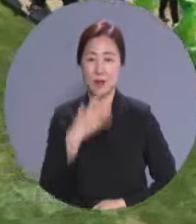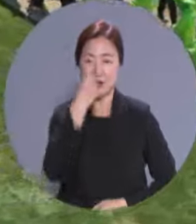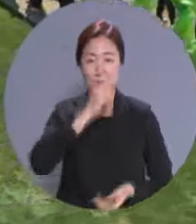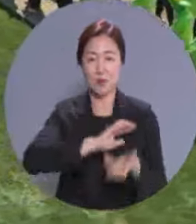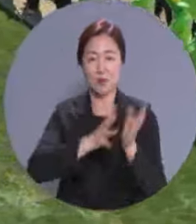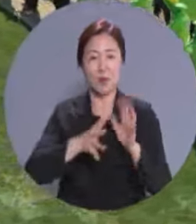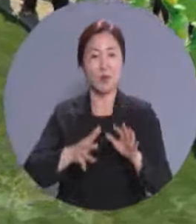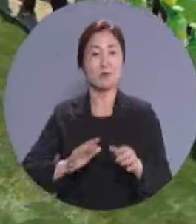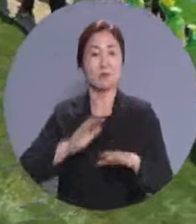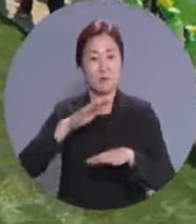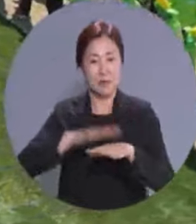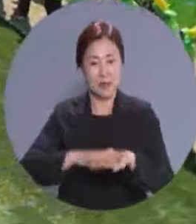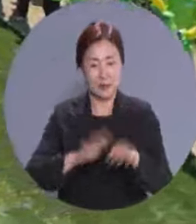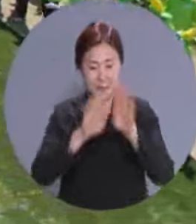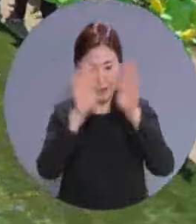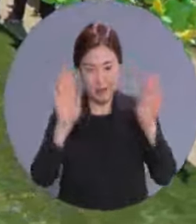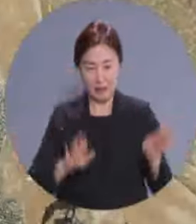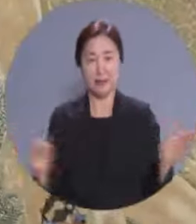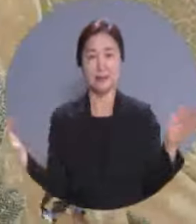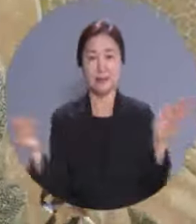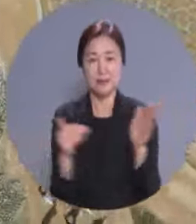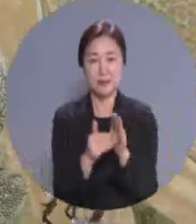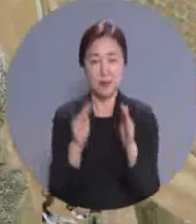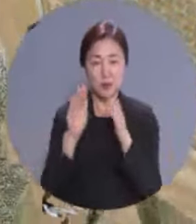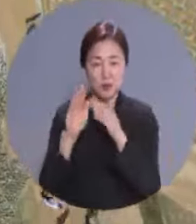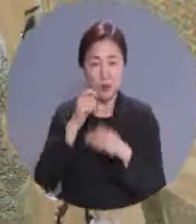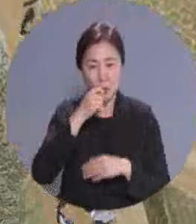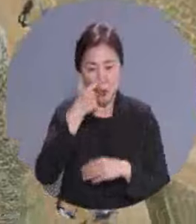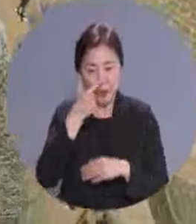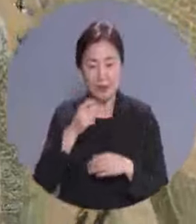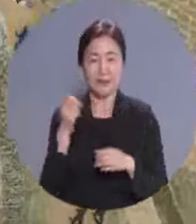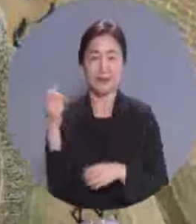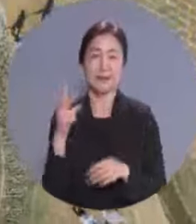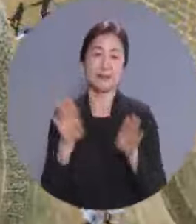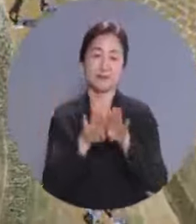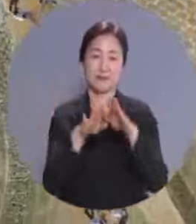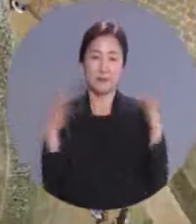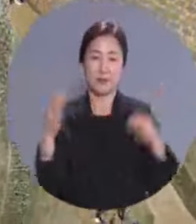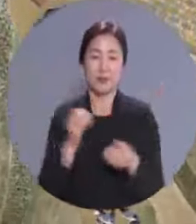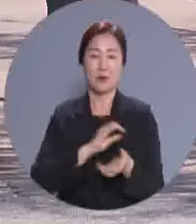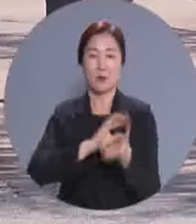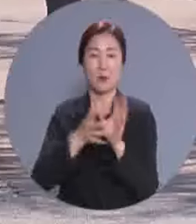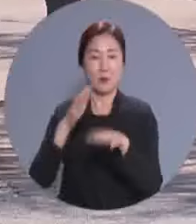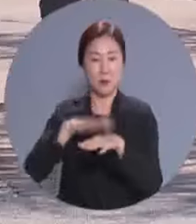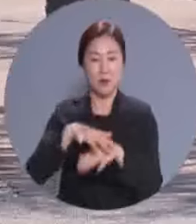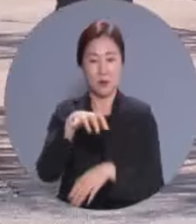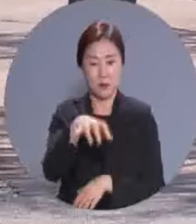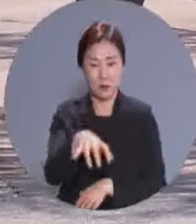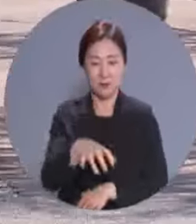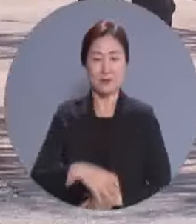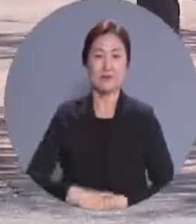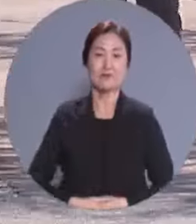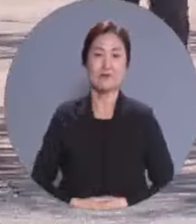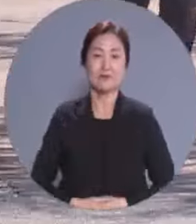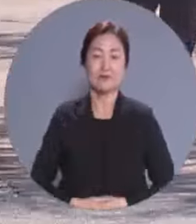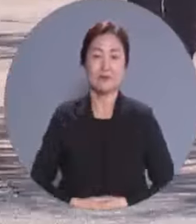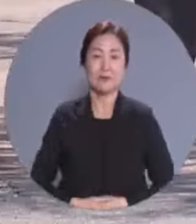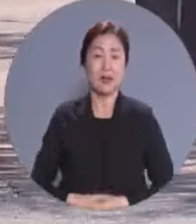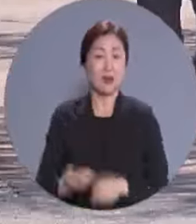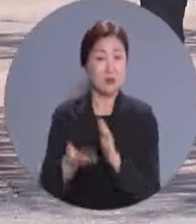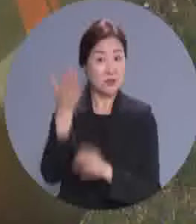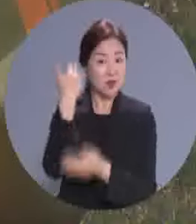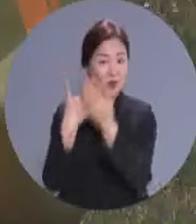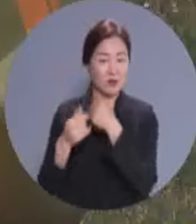순천만 국제정원 박람회의 폐막 이후 5개월 만에 다시 문을 연 순천만 국가정원. 순천만 국가정원은 기존